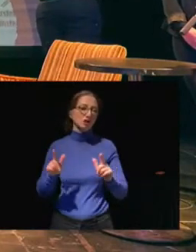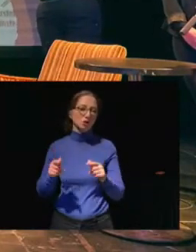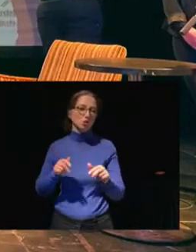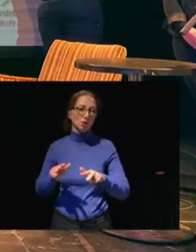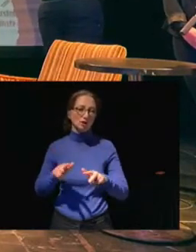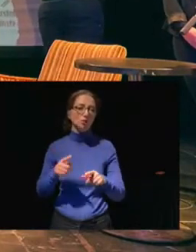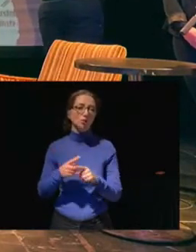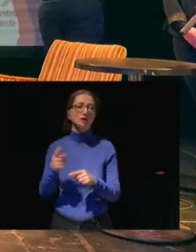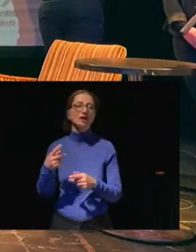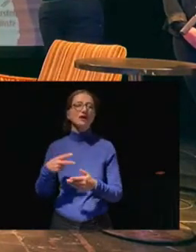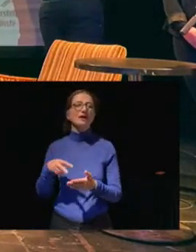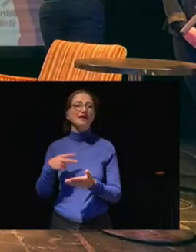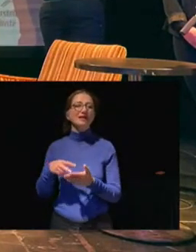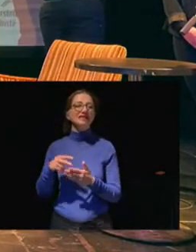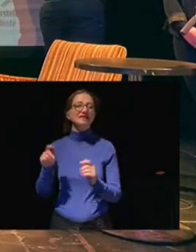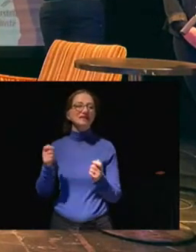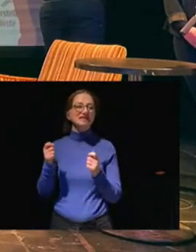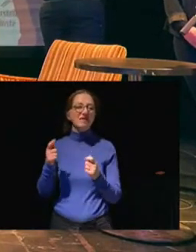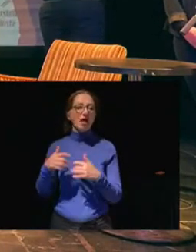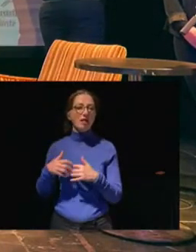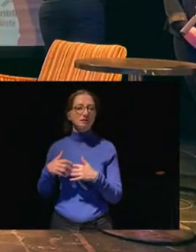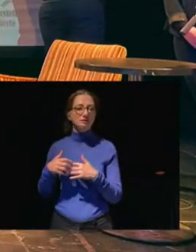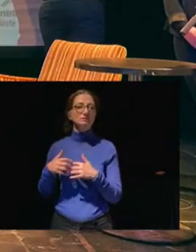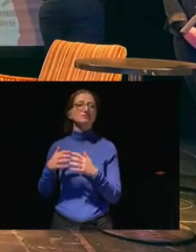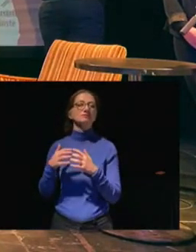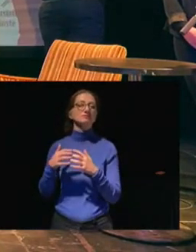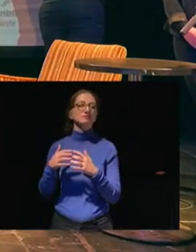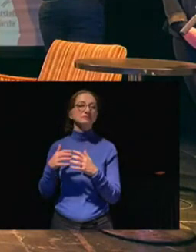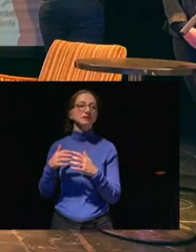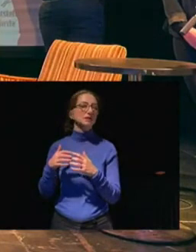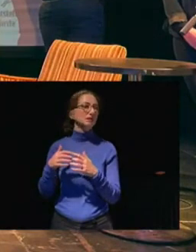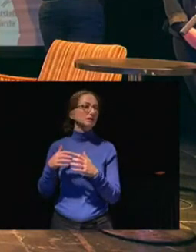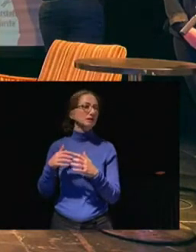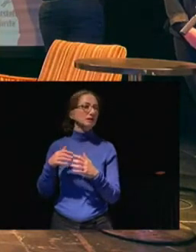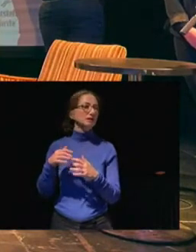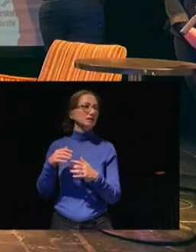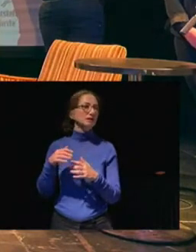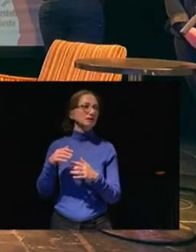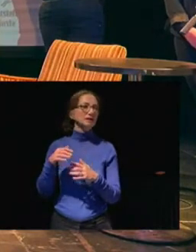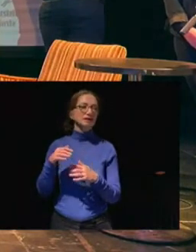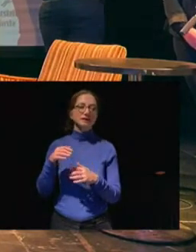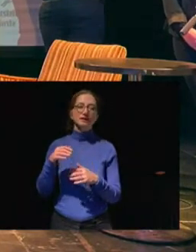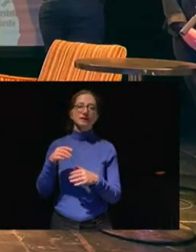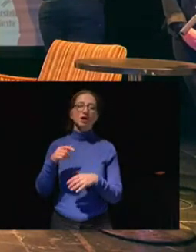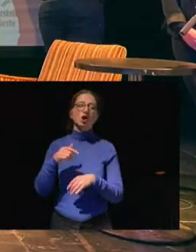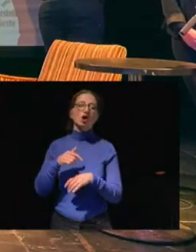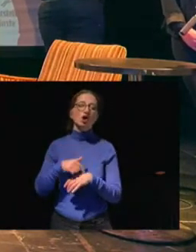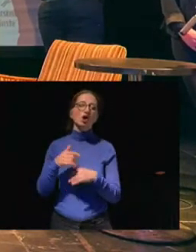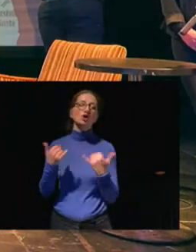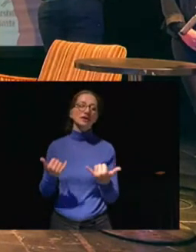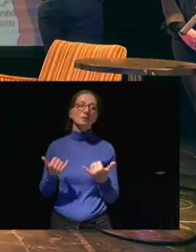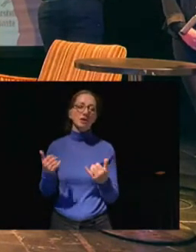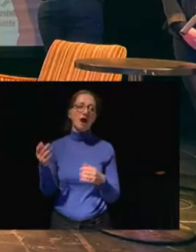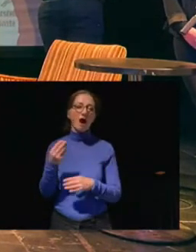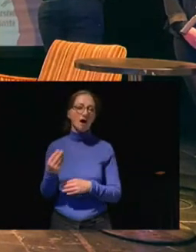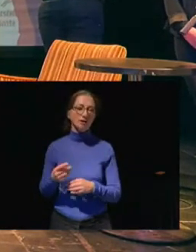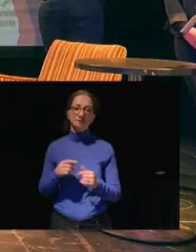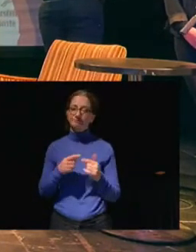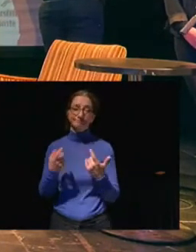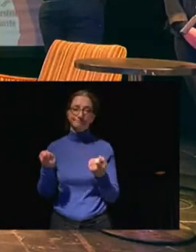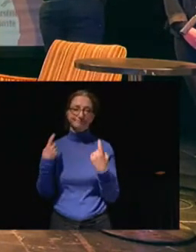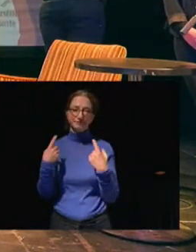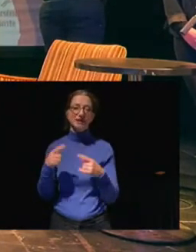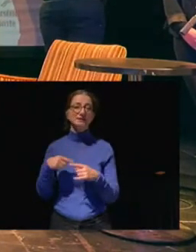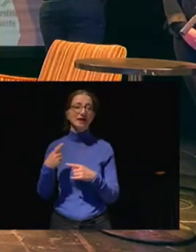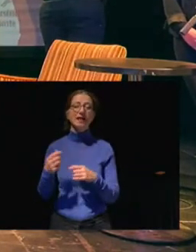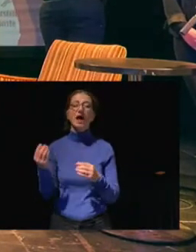des Tanzbad-Festivals, Mitbegründerin von MICA, Movement in Contemporary Art. Und seit August